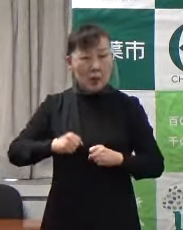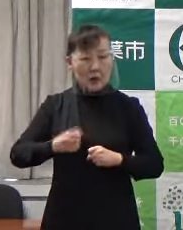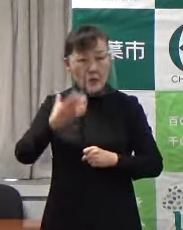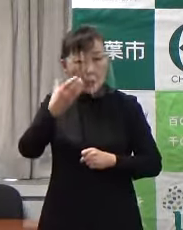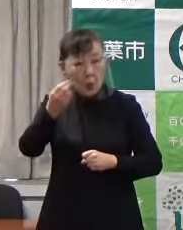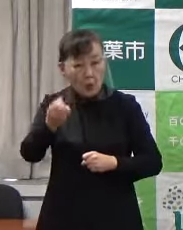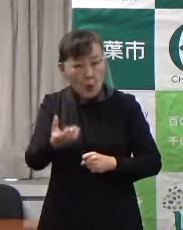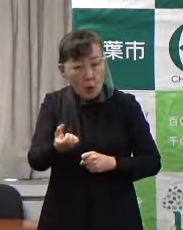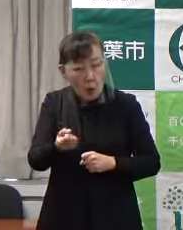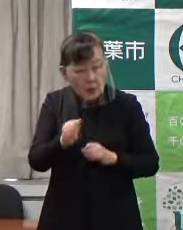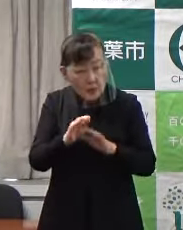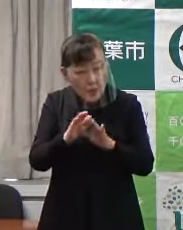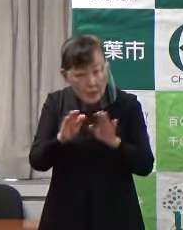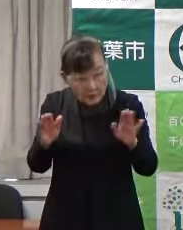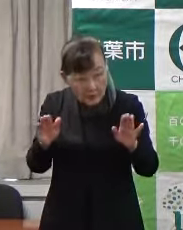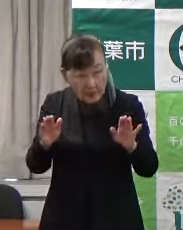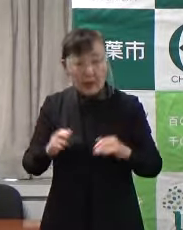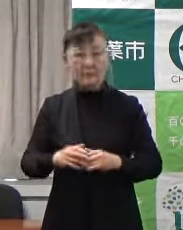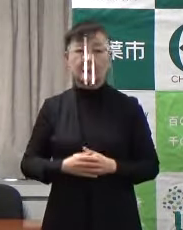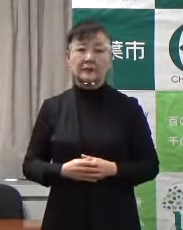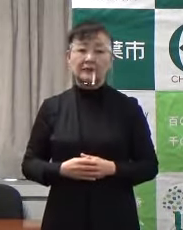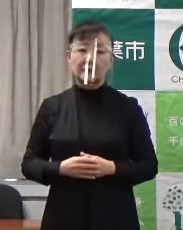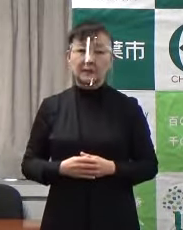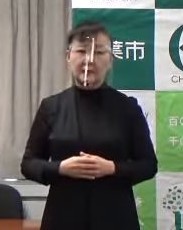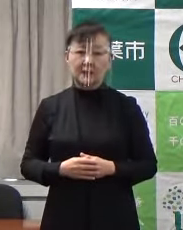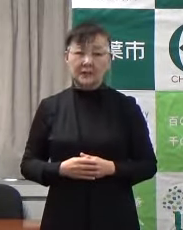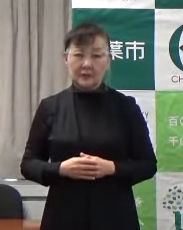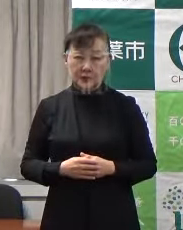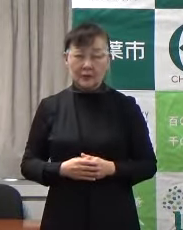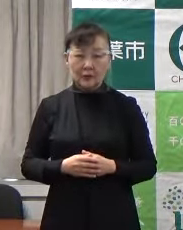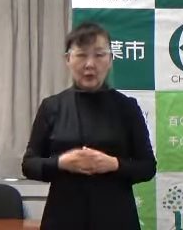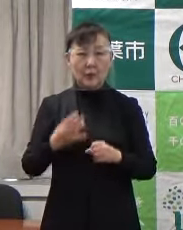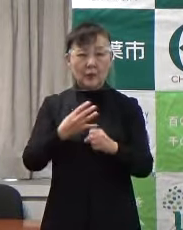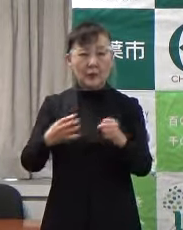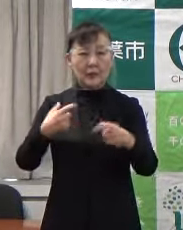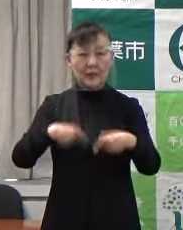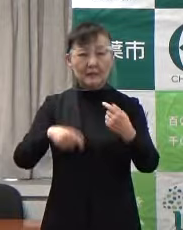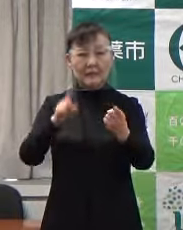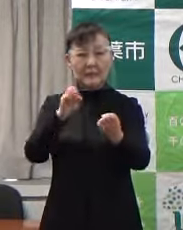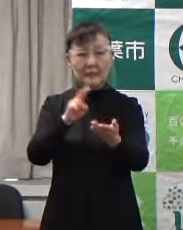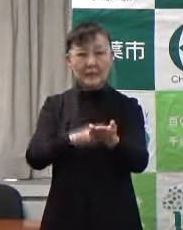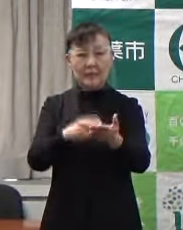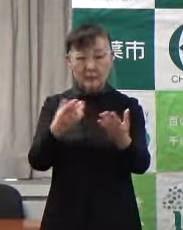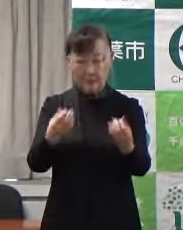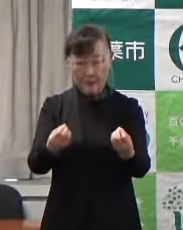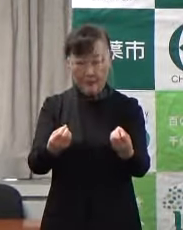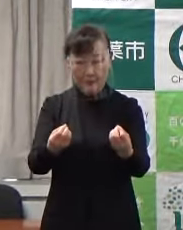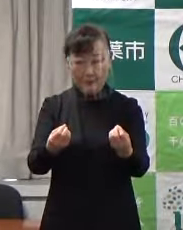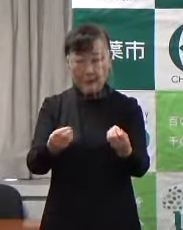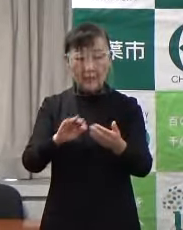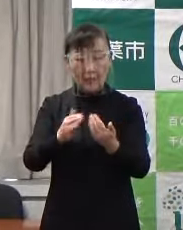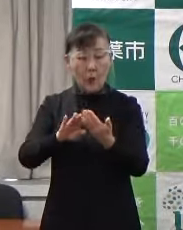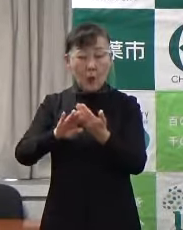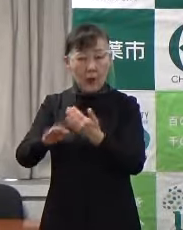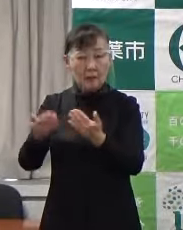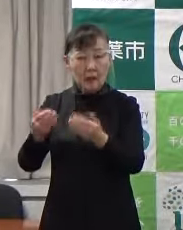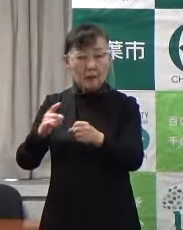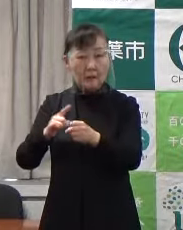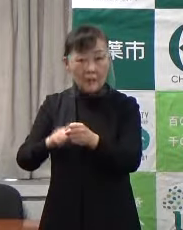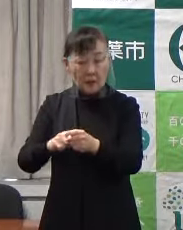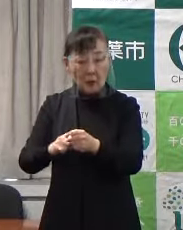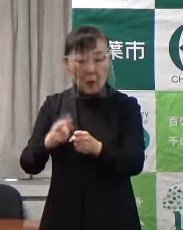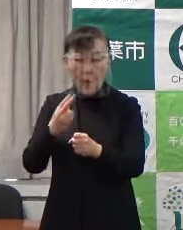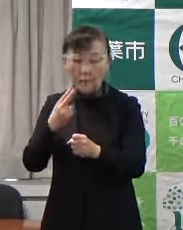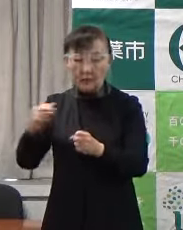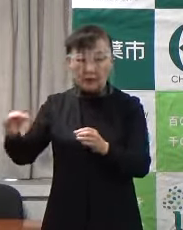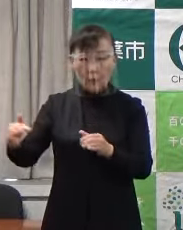味を持ち始めた学年ということで、小学校4年生に、設定しております。他の学年でも既に児童規